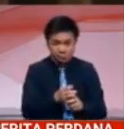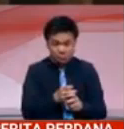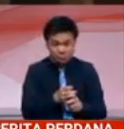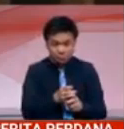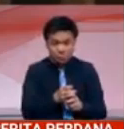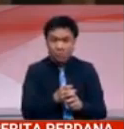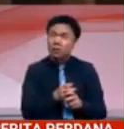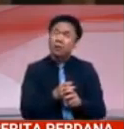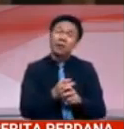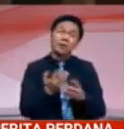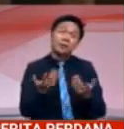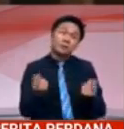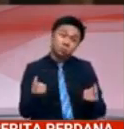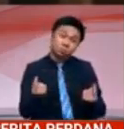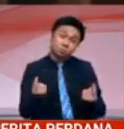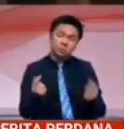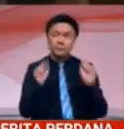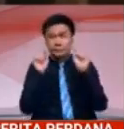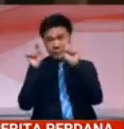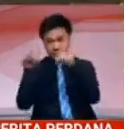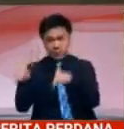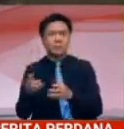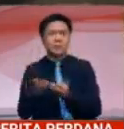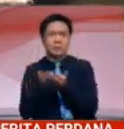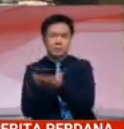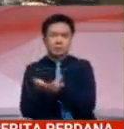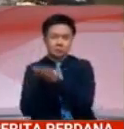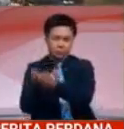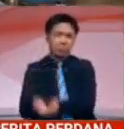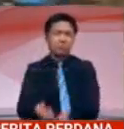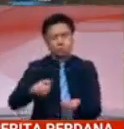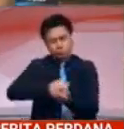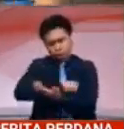saya ke laut jugalah untuk menyara anak bini saya.